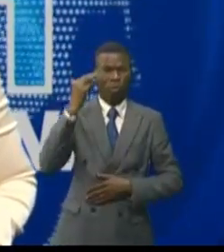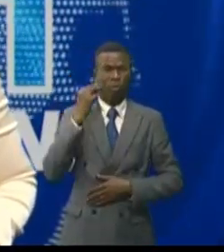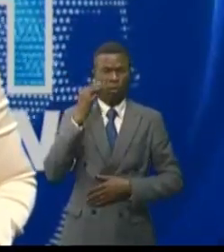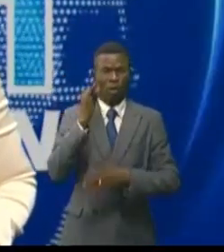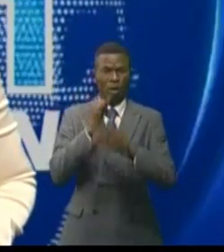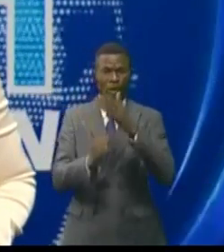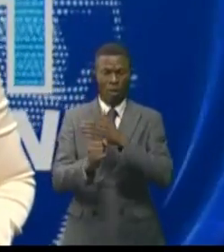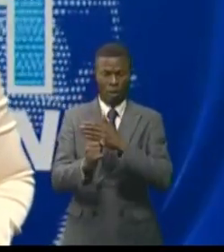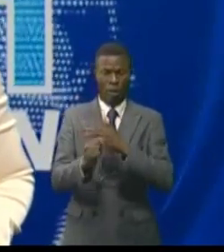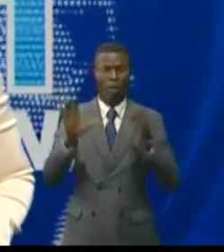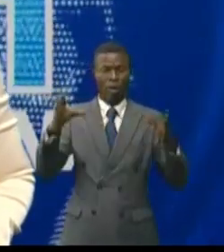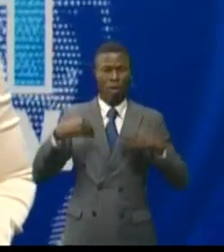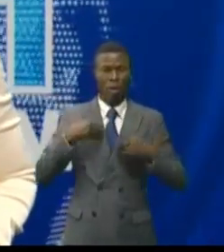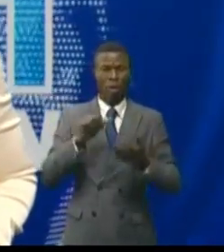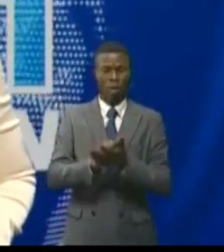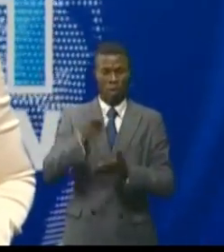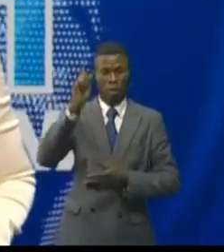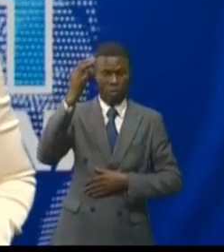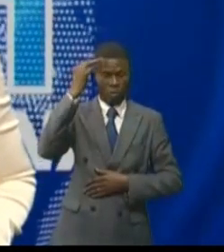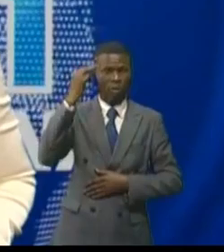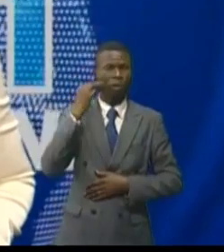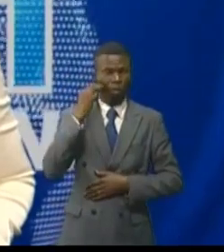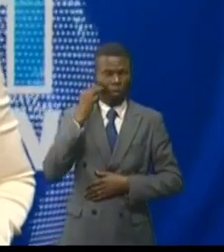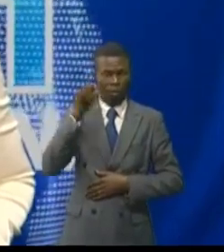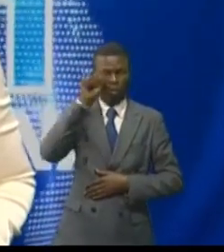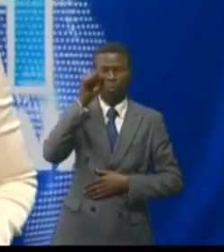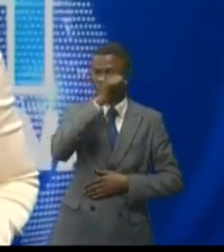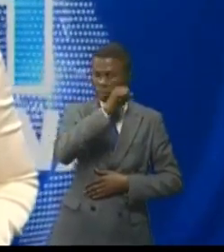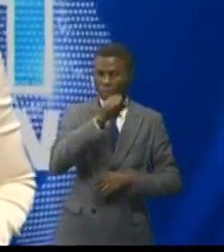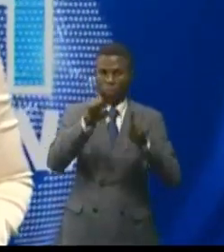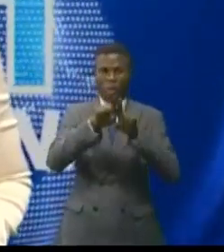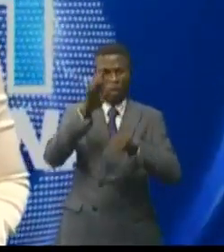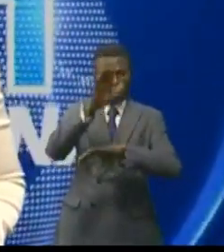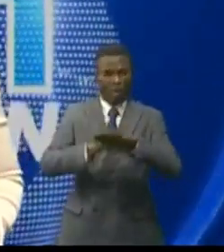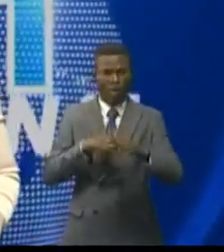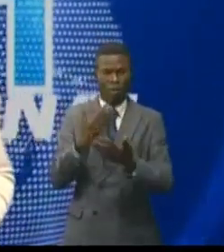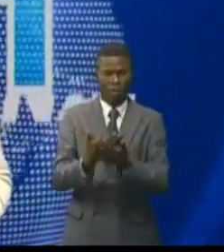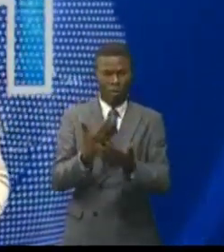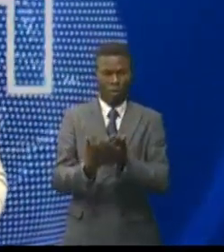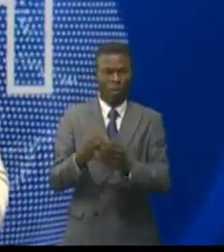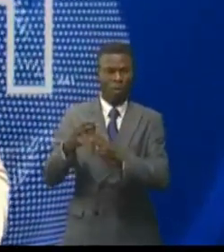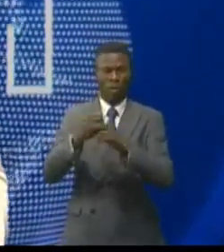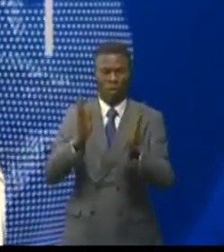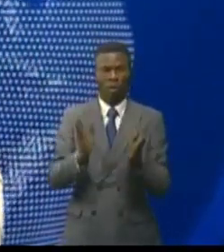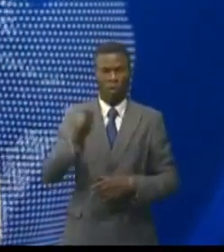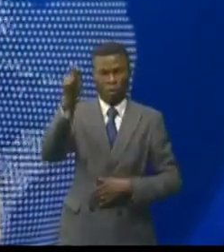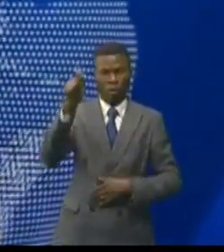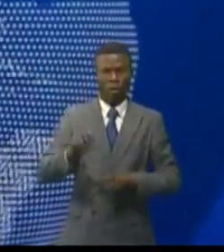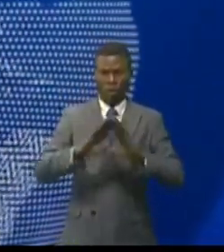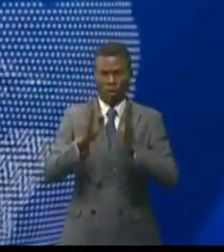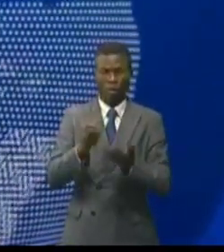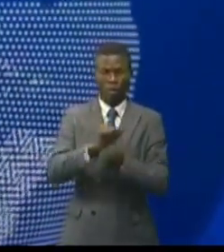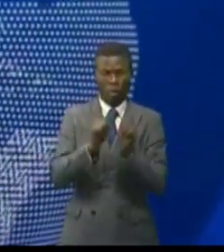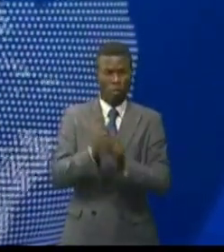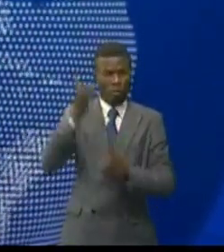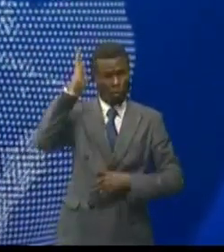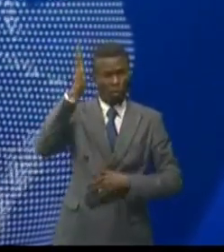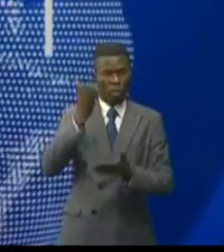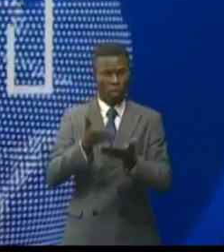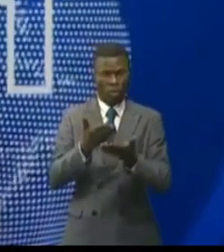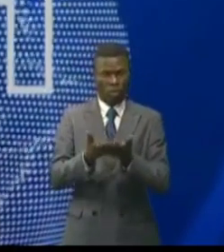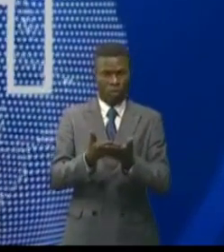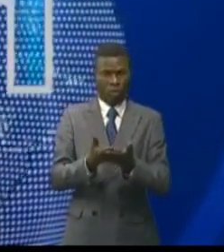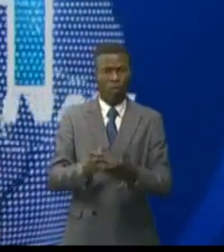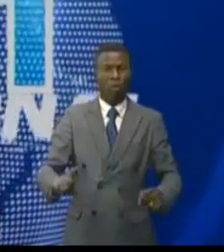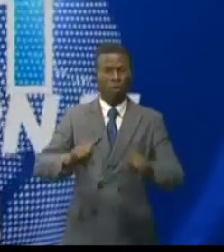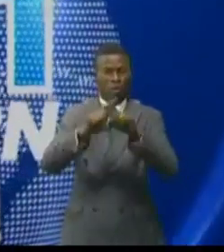l'Intérieur, l'a reconnu. Le premier ministre Samalou Kondé a convoqué les services de sécurité autour de ce phénomène. Au sujet du